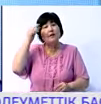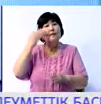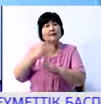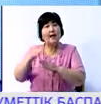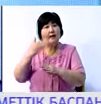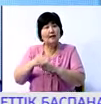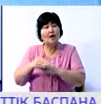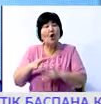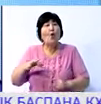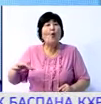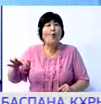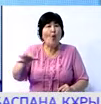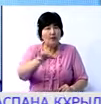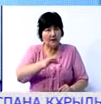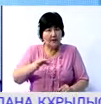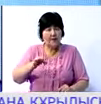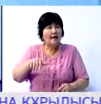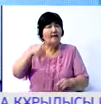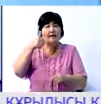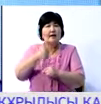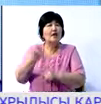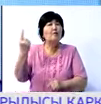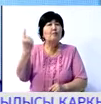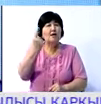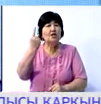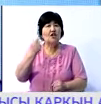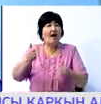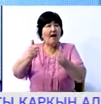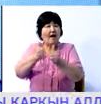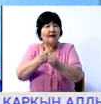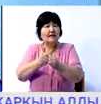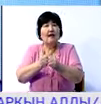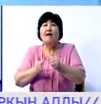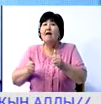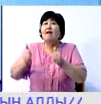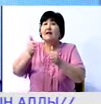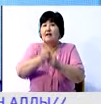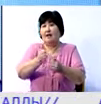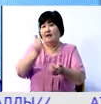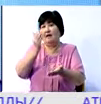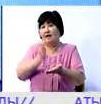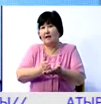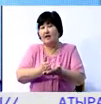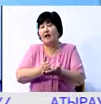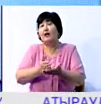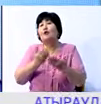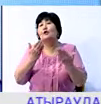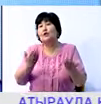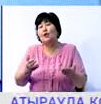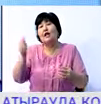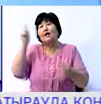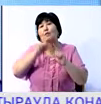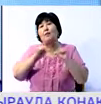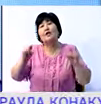саласындағы облысымыздағы ең бірінші қатардағы, ілгерілі қатардағы сондай